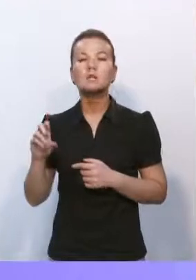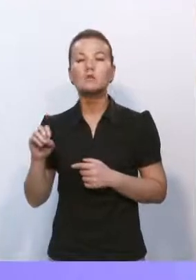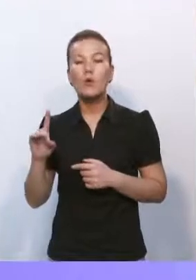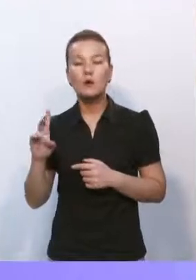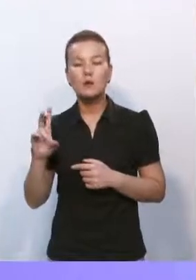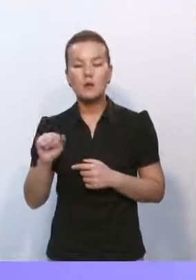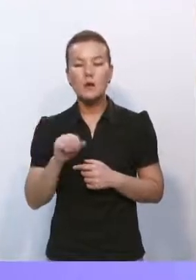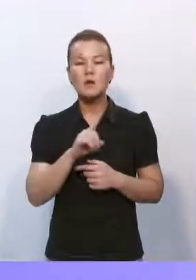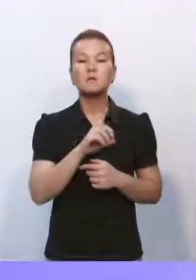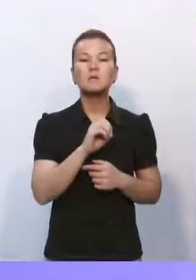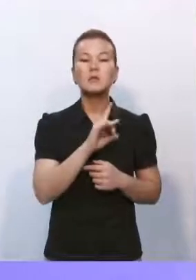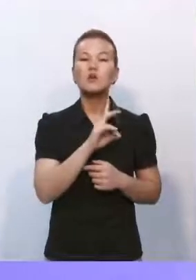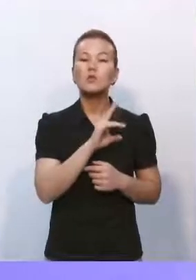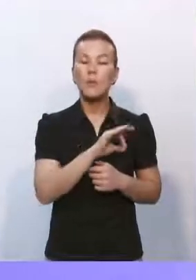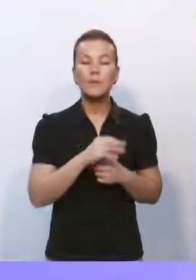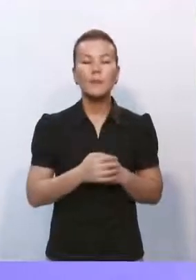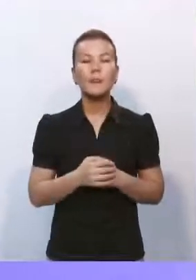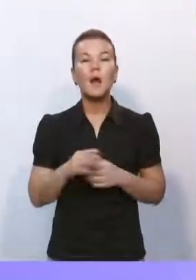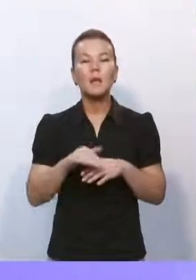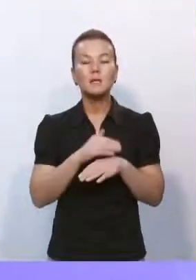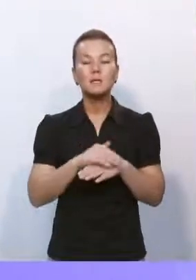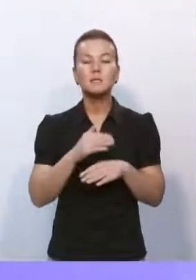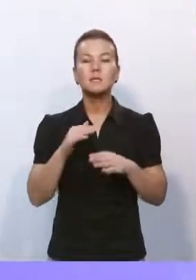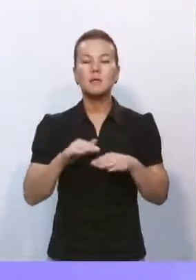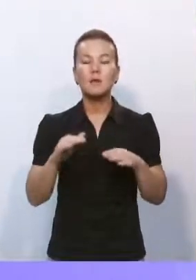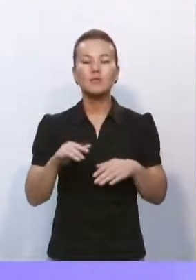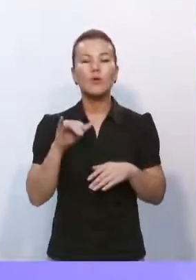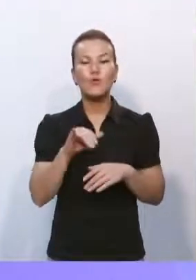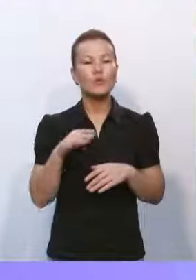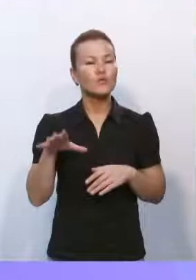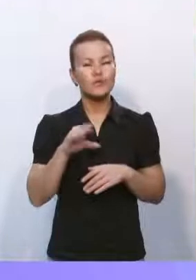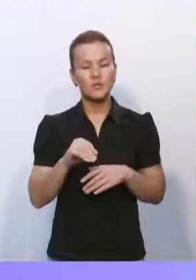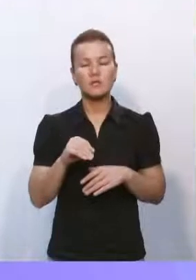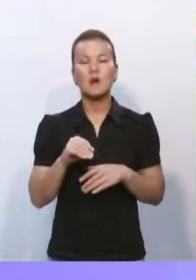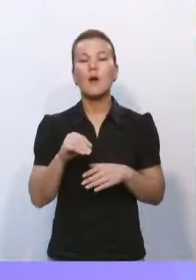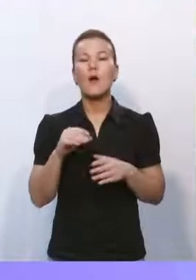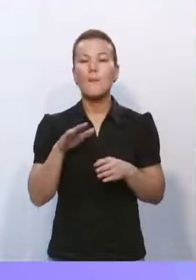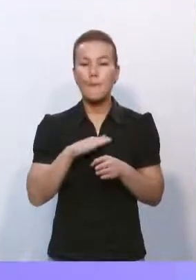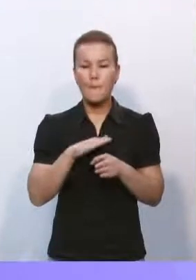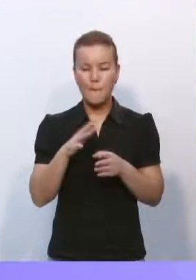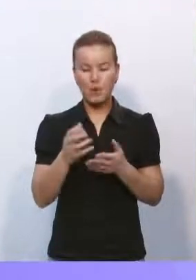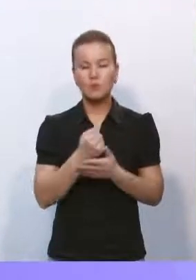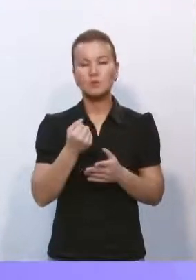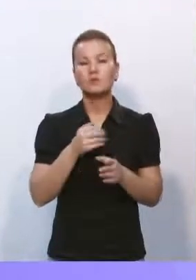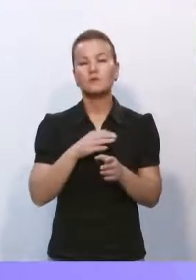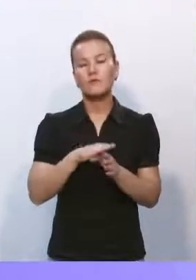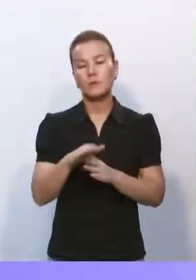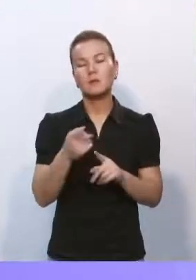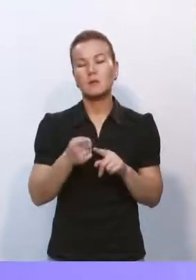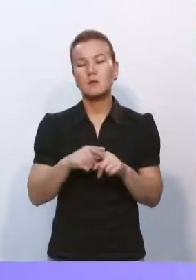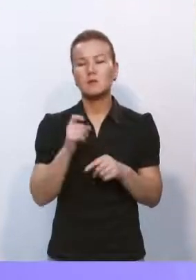зерно. Молодцы, ребята! Я думаю, у вас у всех получилось справиться с этим заданием.